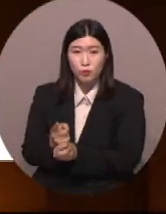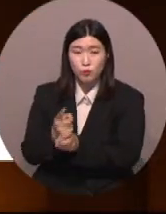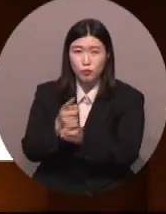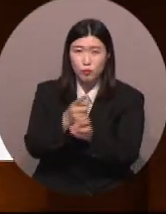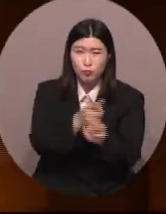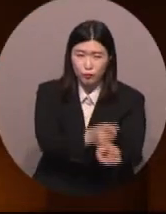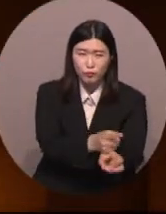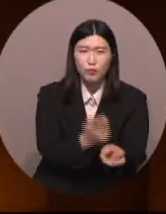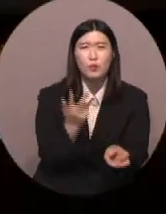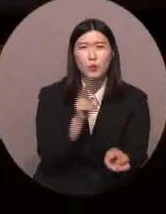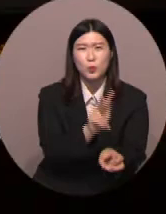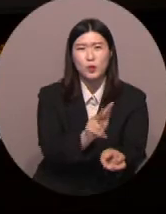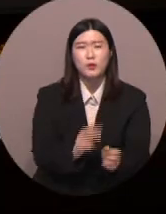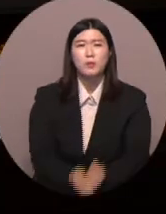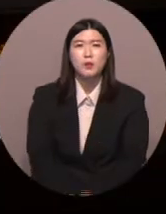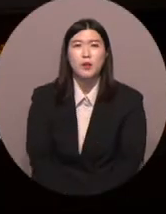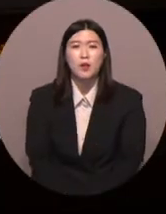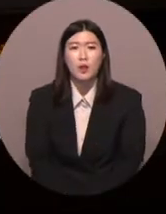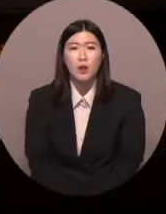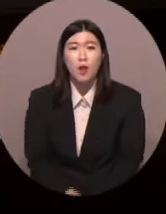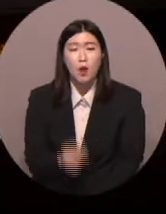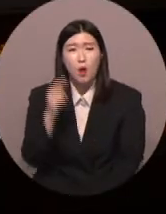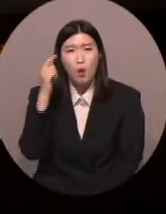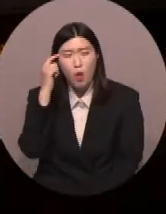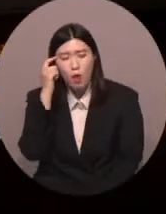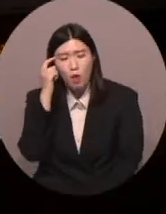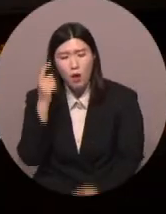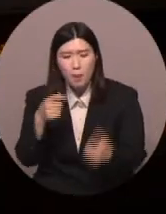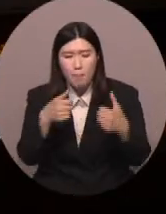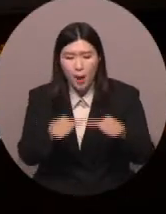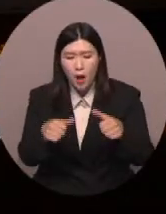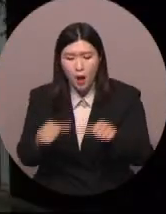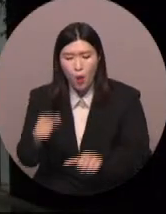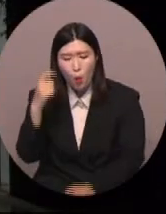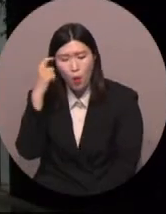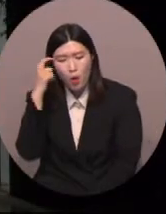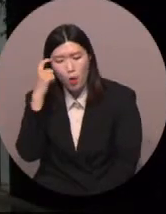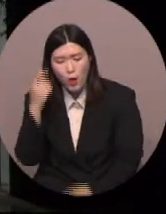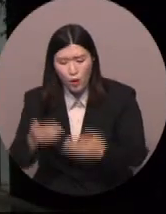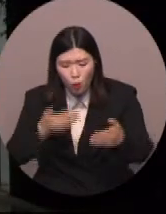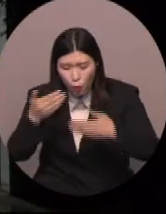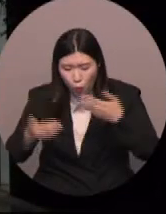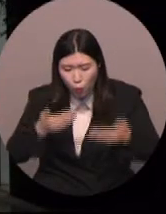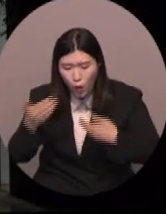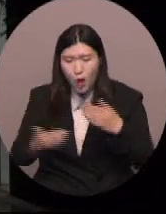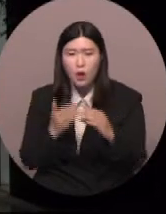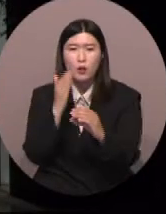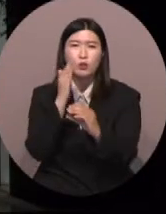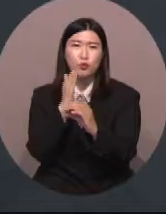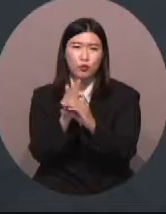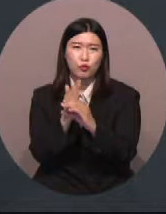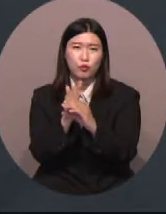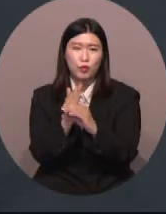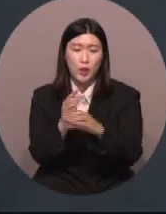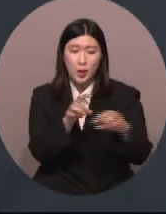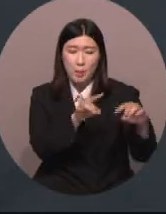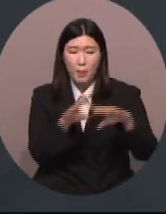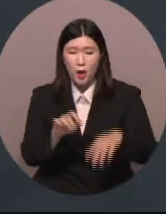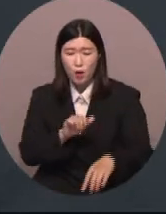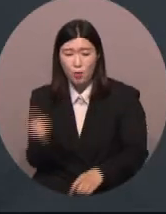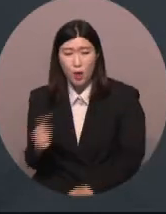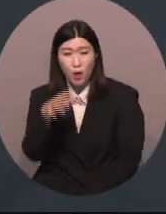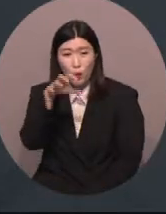조립동으로 되돌아왔습니다. 결함의 원인을 찾는 조사도 시작됐습니다. 오류가 감지된 부분은